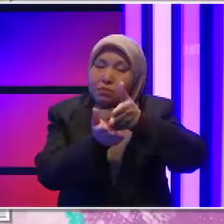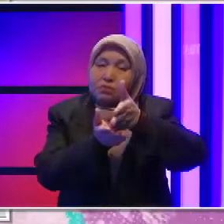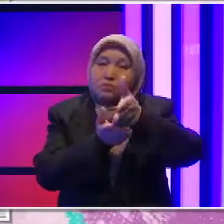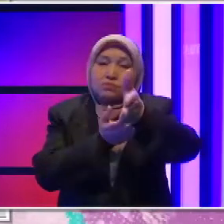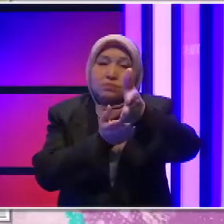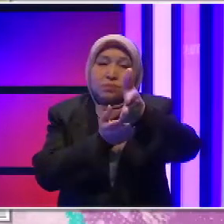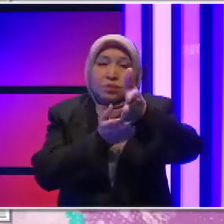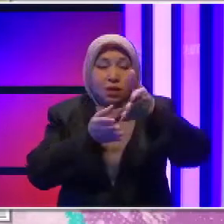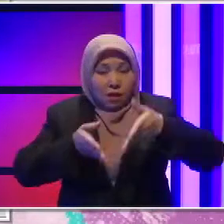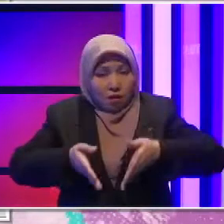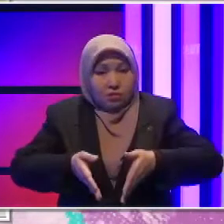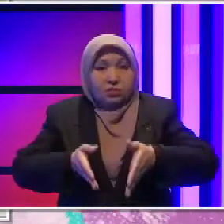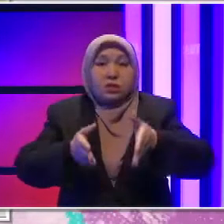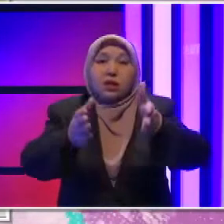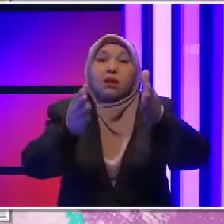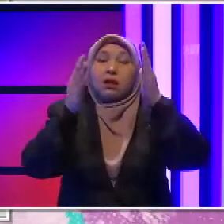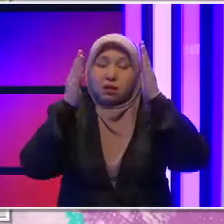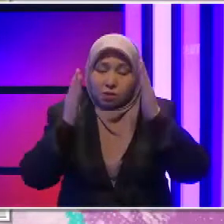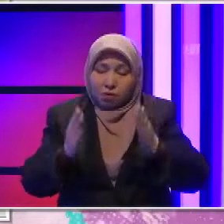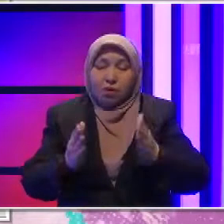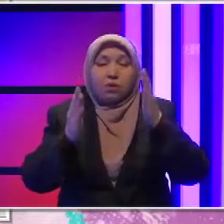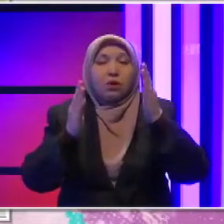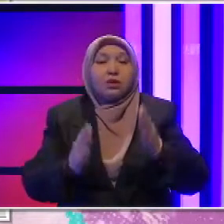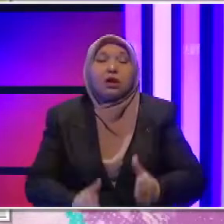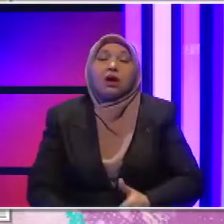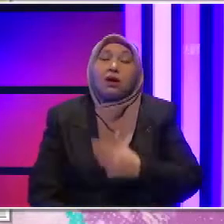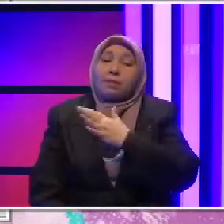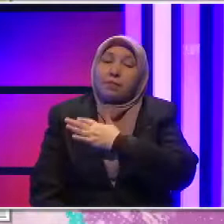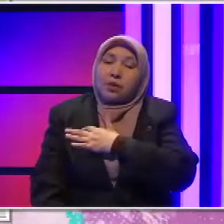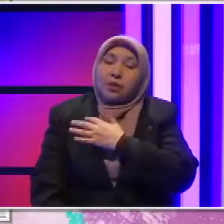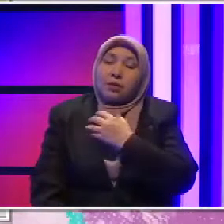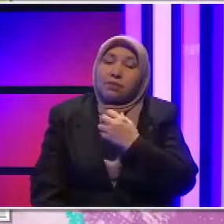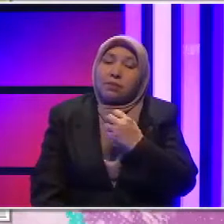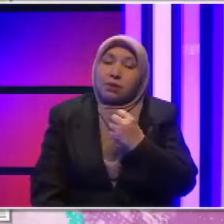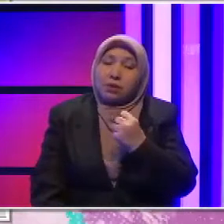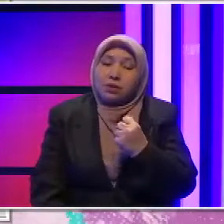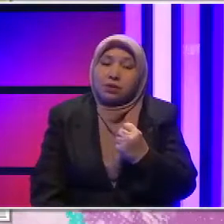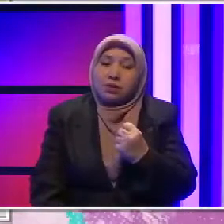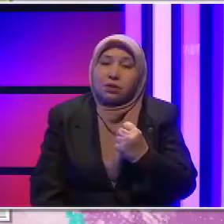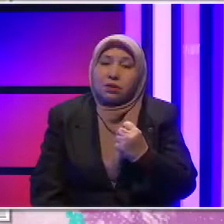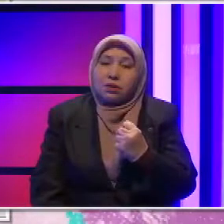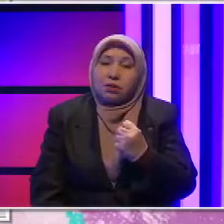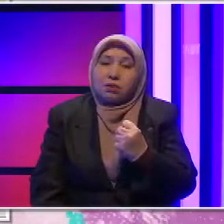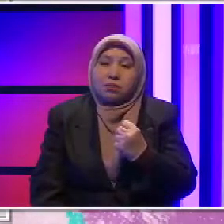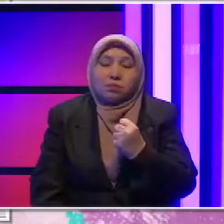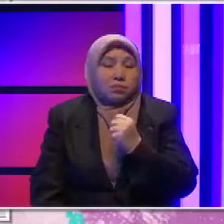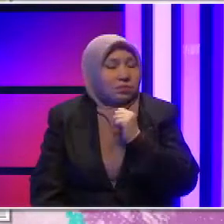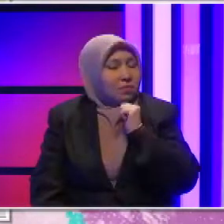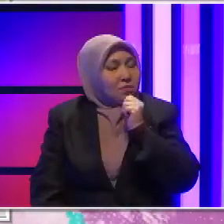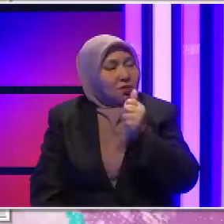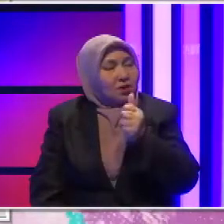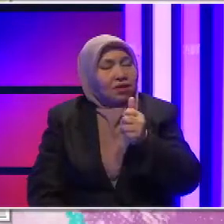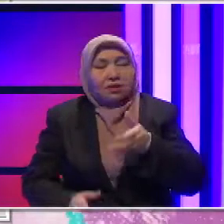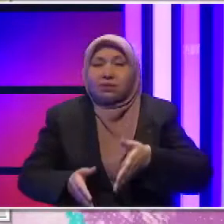المستقيم صراط الذين أنعمت عليهم